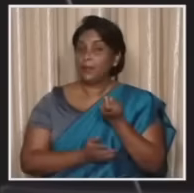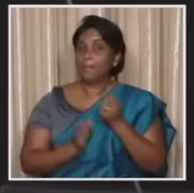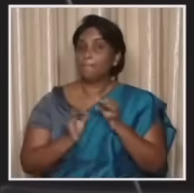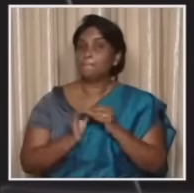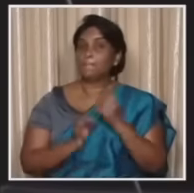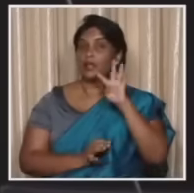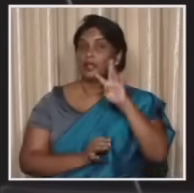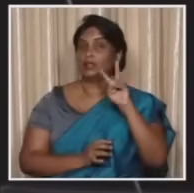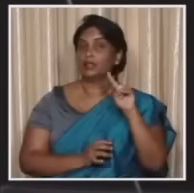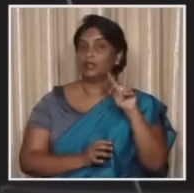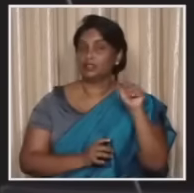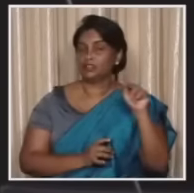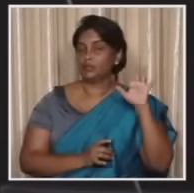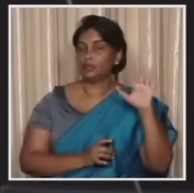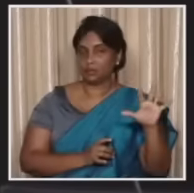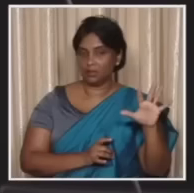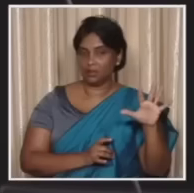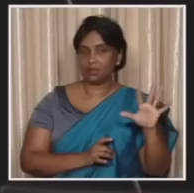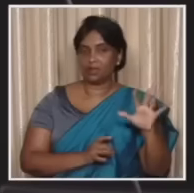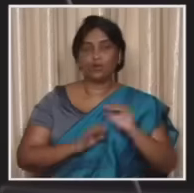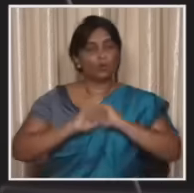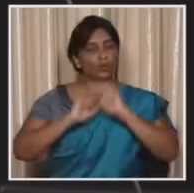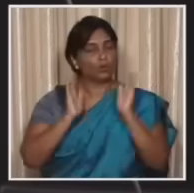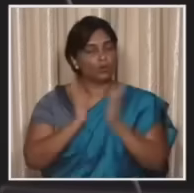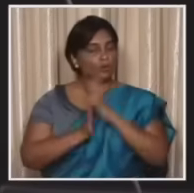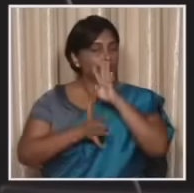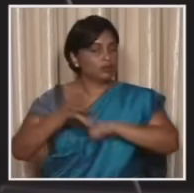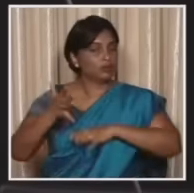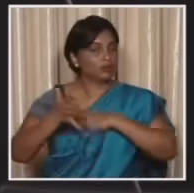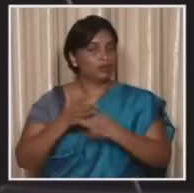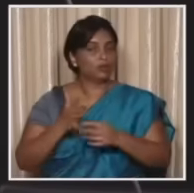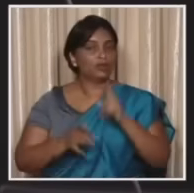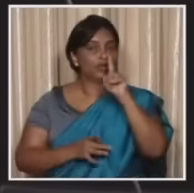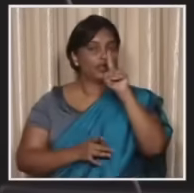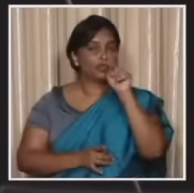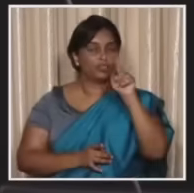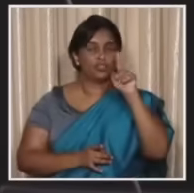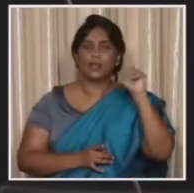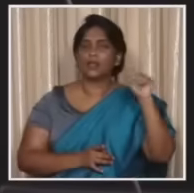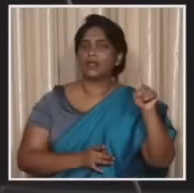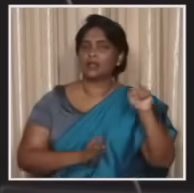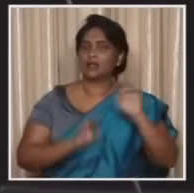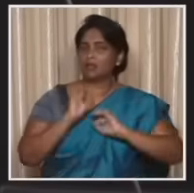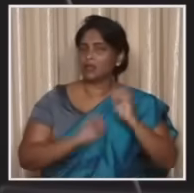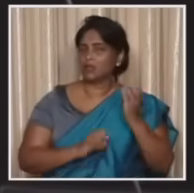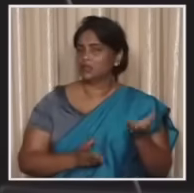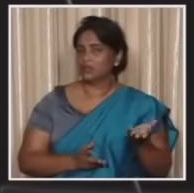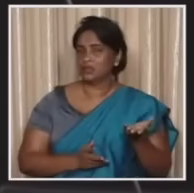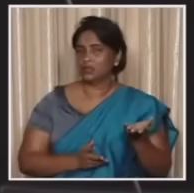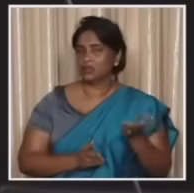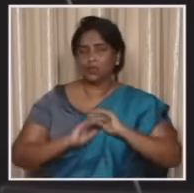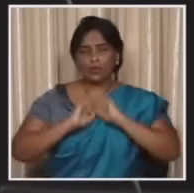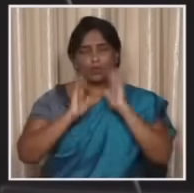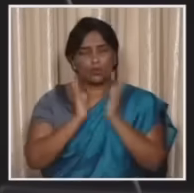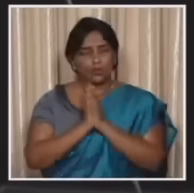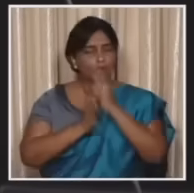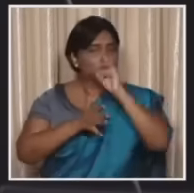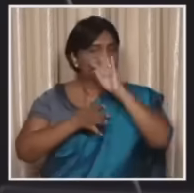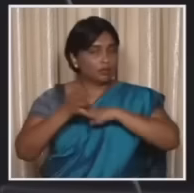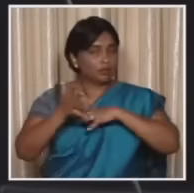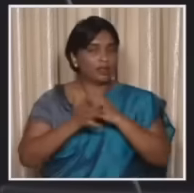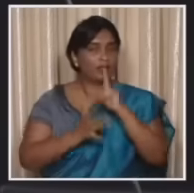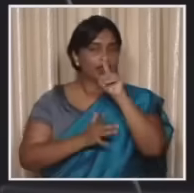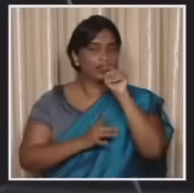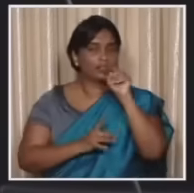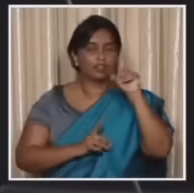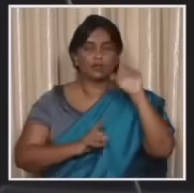බිලියන 42.5යි. සමස්ත අයවැය 101.1යි. සමස්ත අයවැය